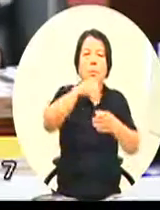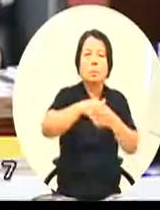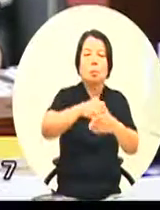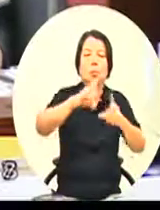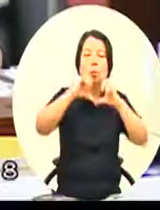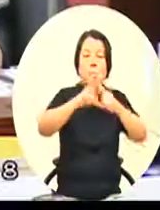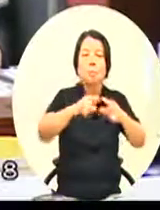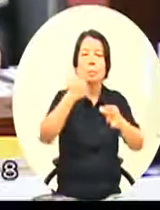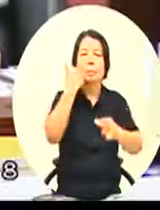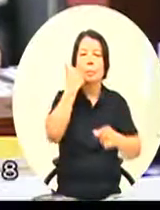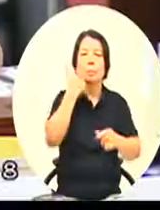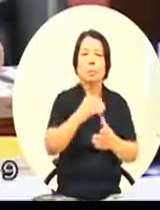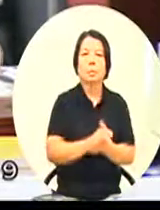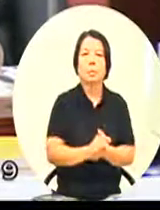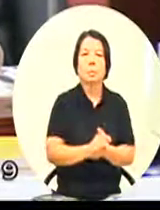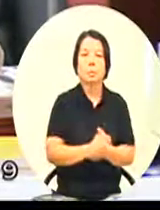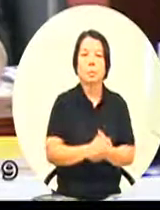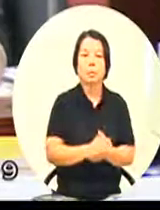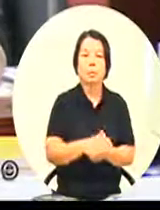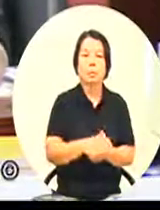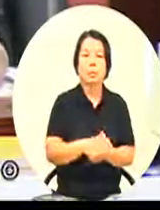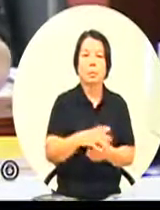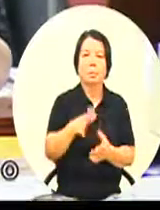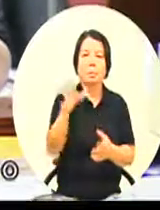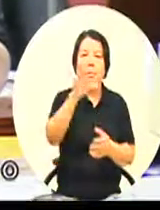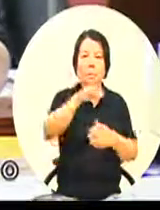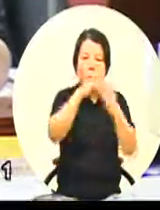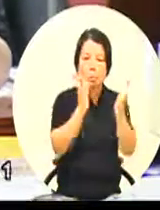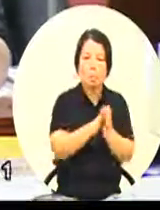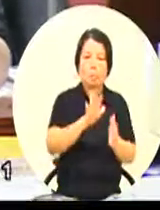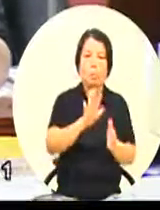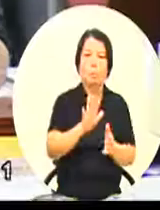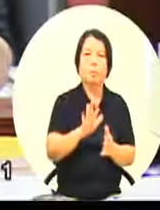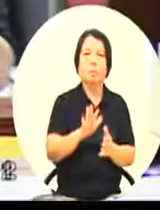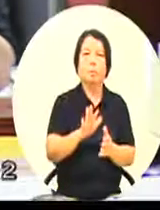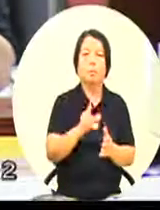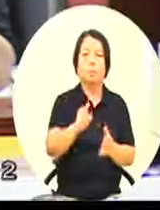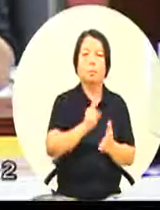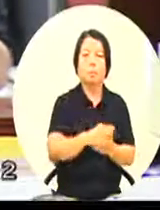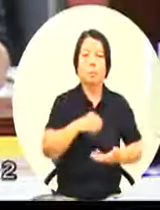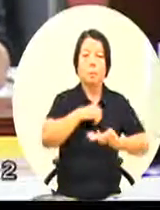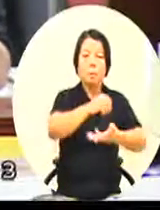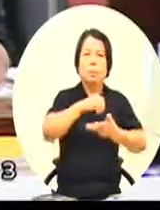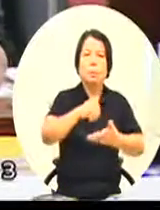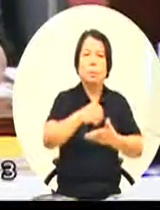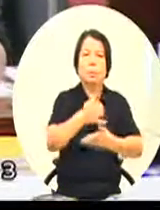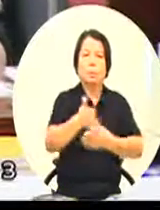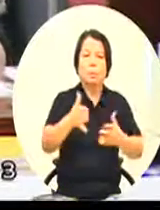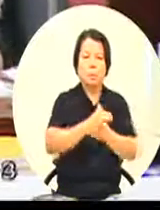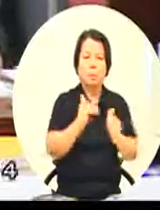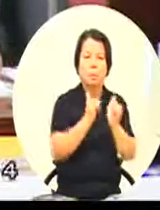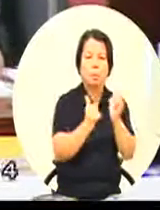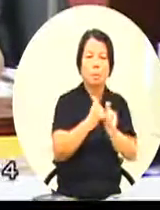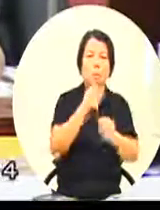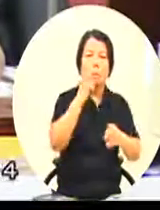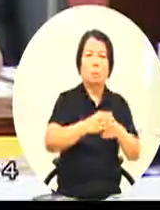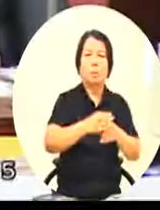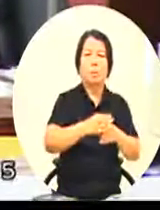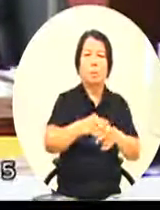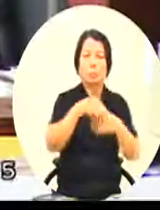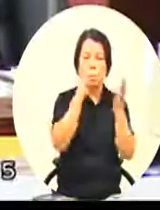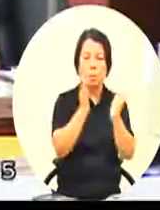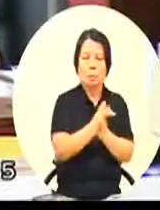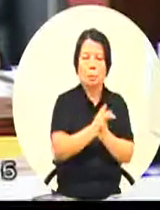们在回复局长信箱的时候，竟然把所有的建议者，也就是市民的信箱全部揭露。